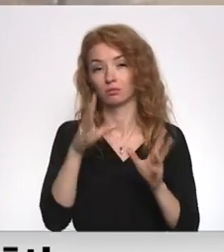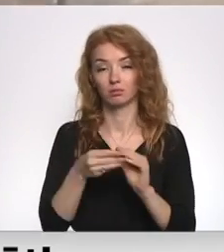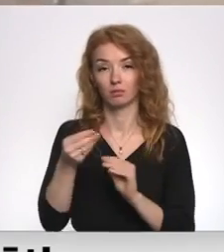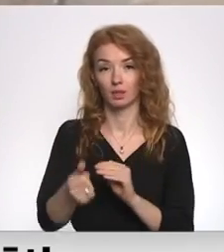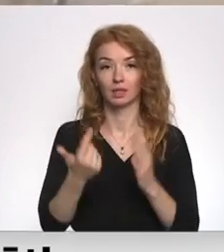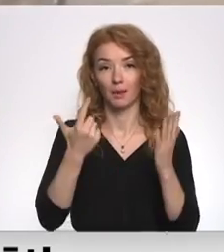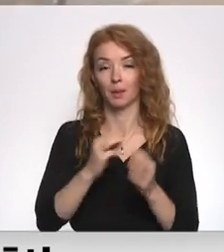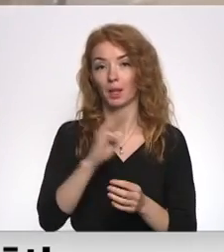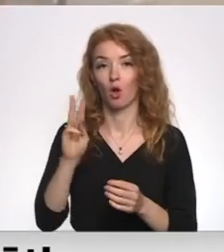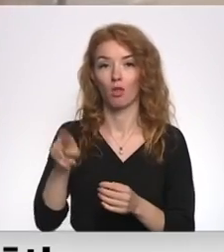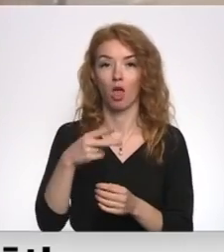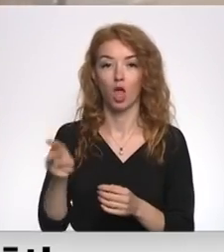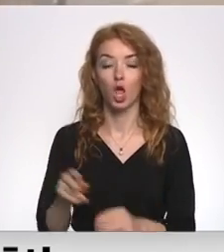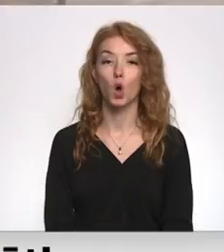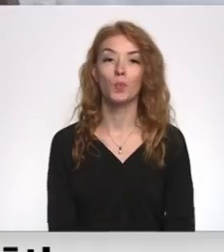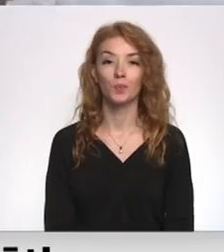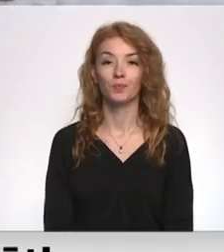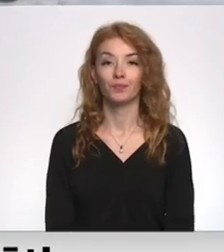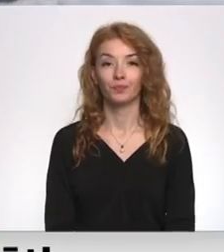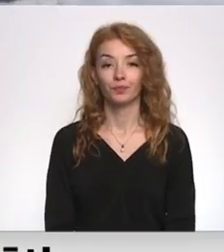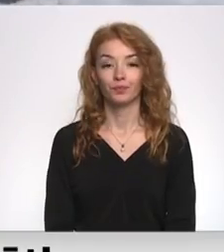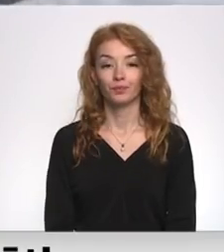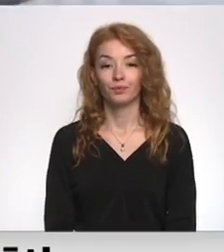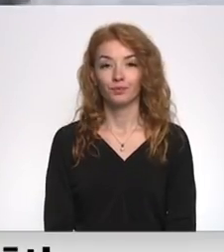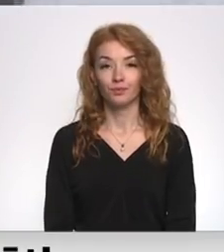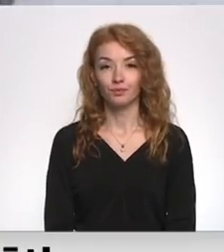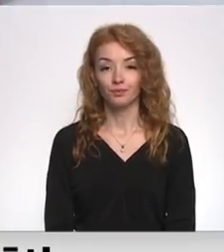varētu būt ap 7 miljoniem eiro. Madara Līcīte, Oto Ailts, Latvijas televīzija.